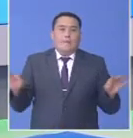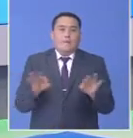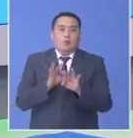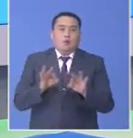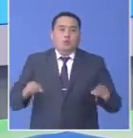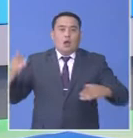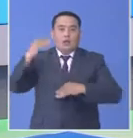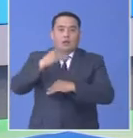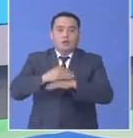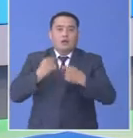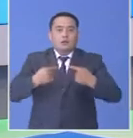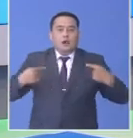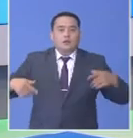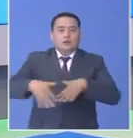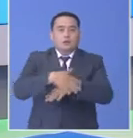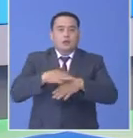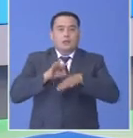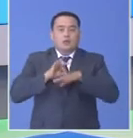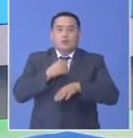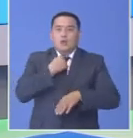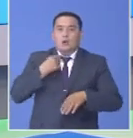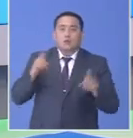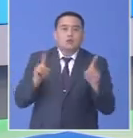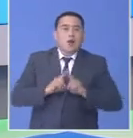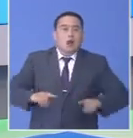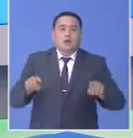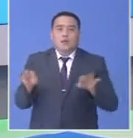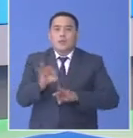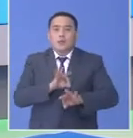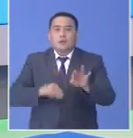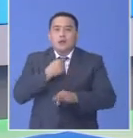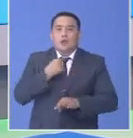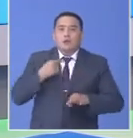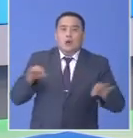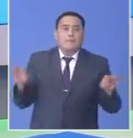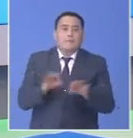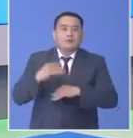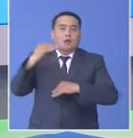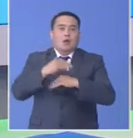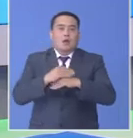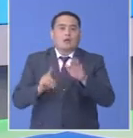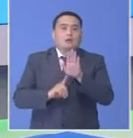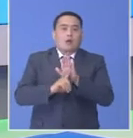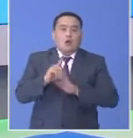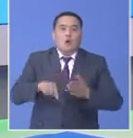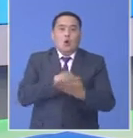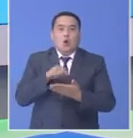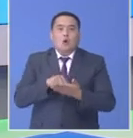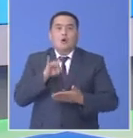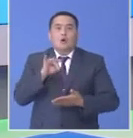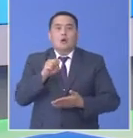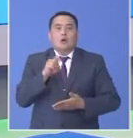Музыкально-познавательный вечер разных народов прошел в Талдыкургане. Уникальный проект «Талдыкурганские песенные вечера» запущен жительницей города